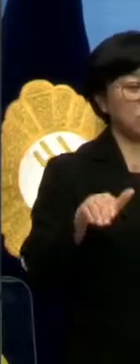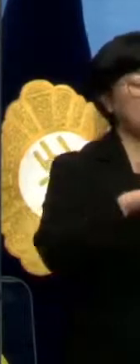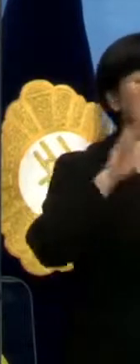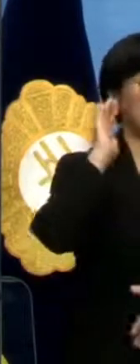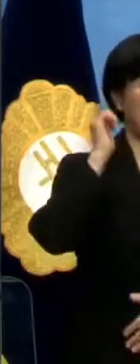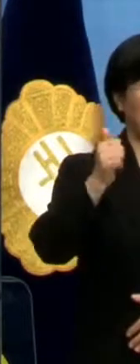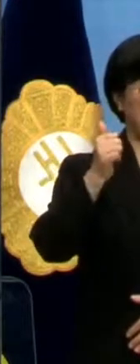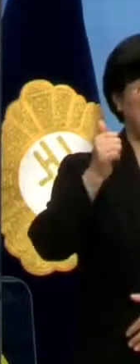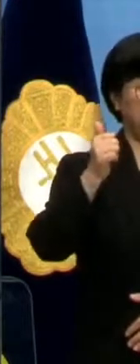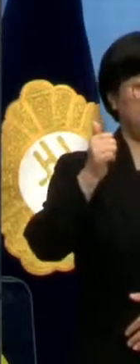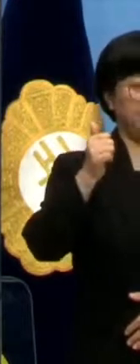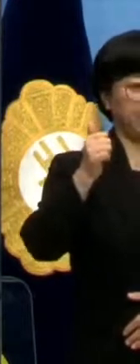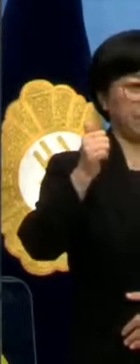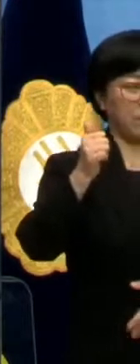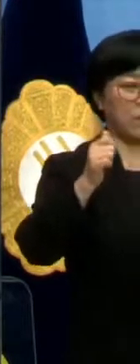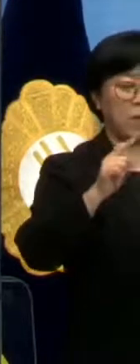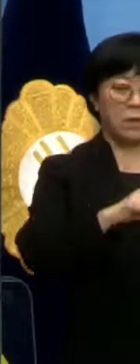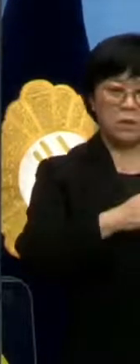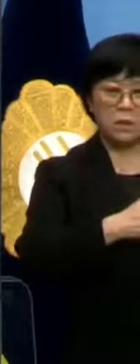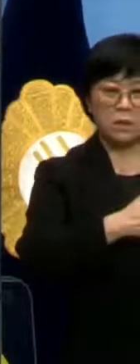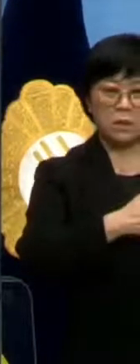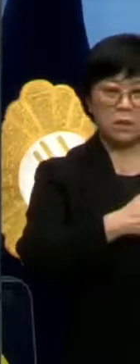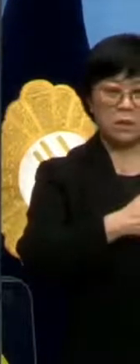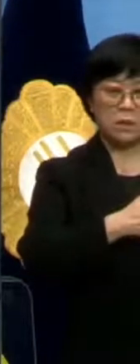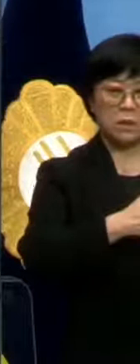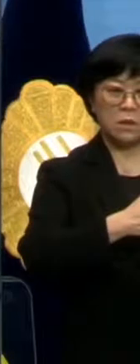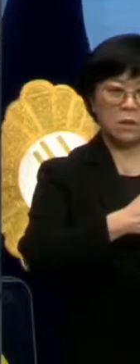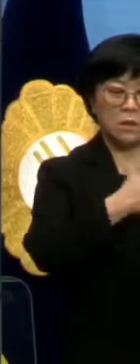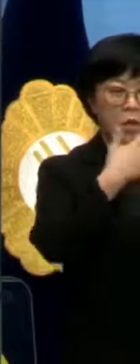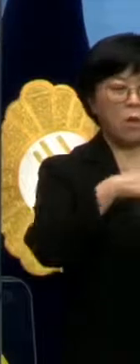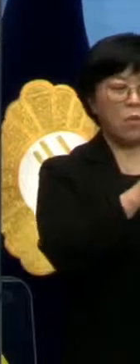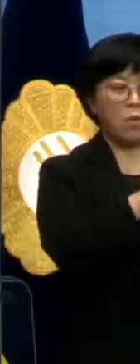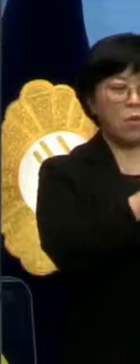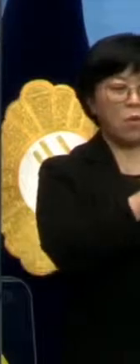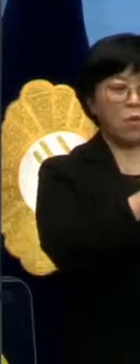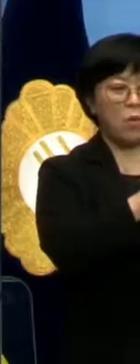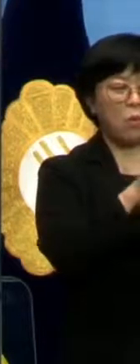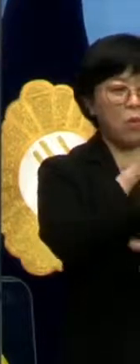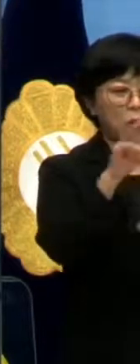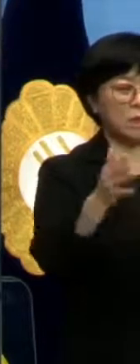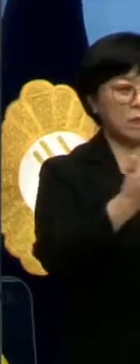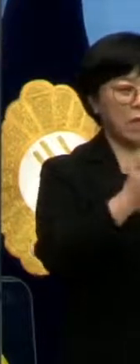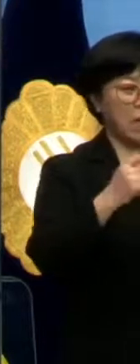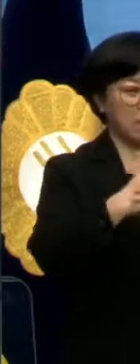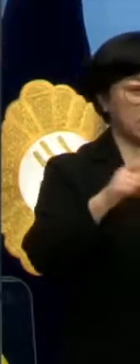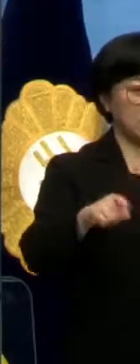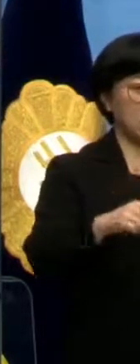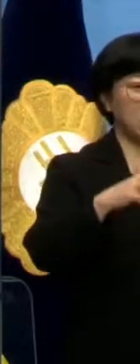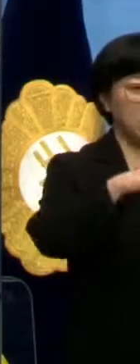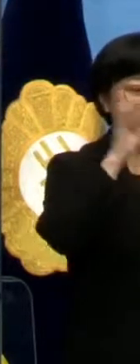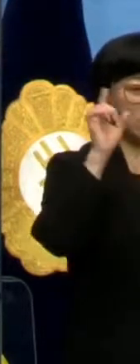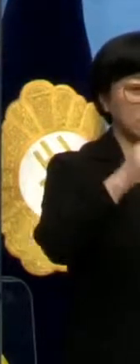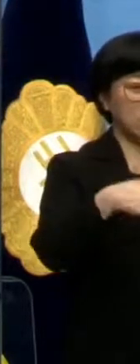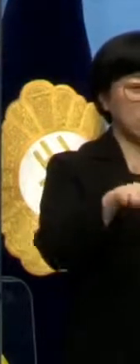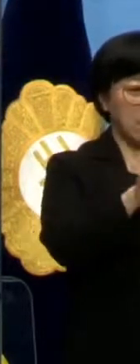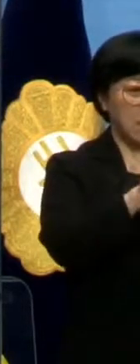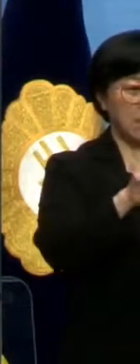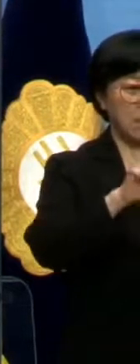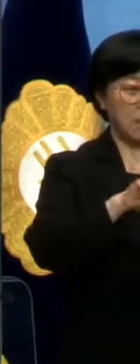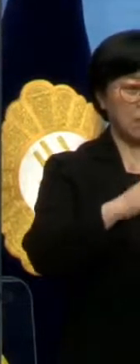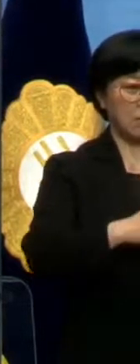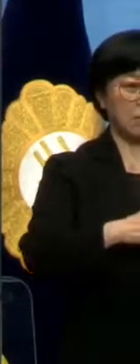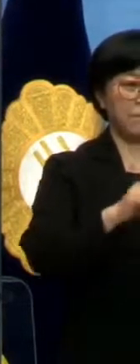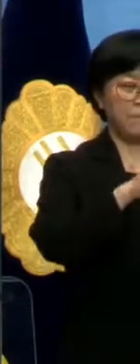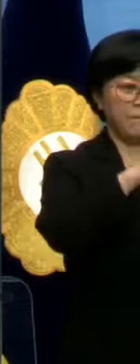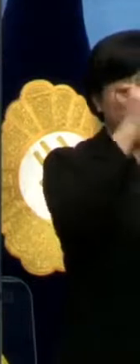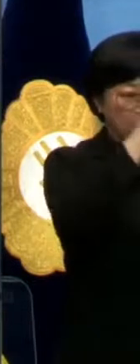대통령이 영화 한 편을 보고 시작한 탈원전 정책으로 인한 폐해와 월성원전 저 표시의